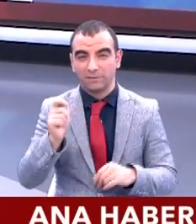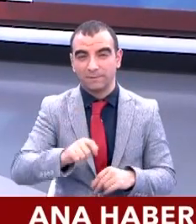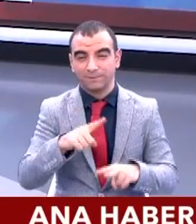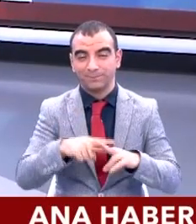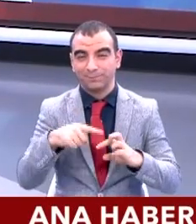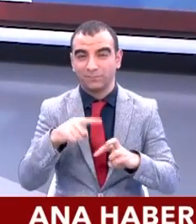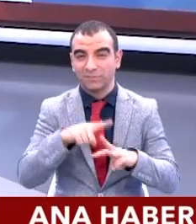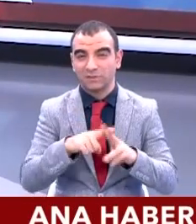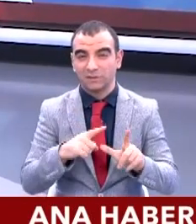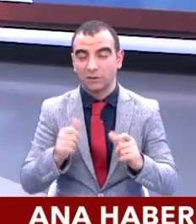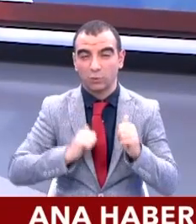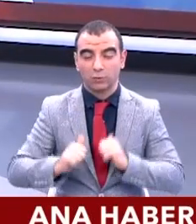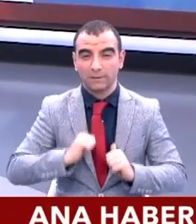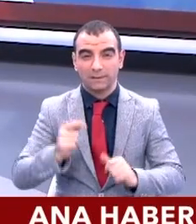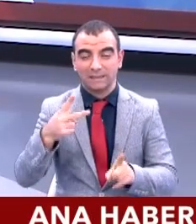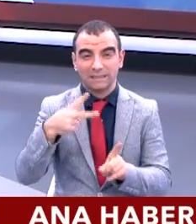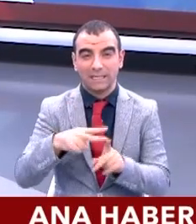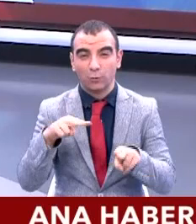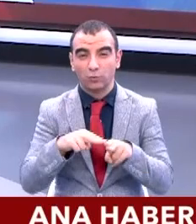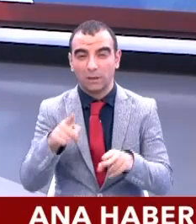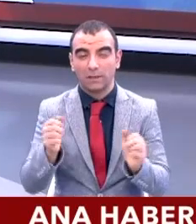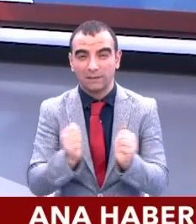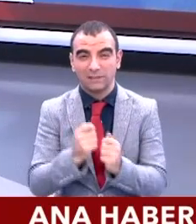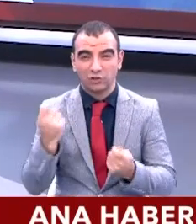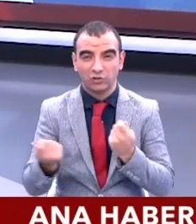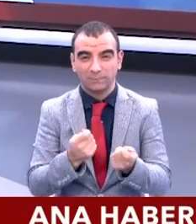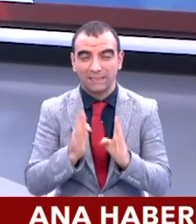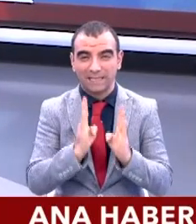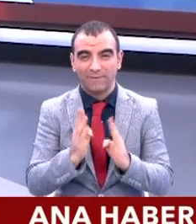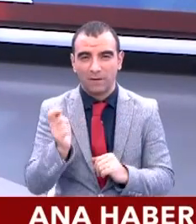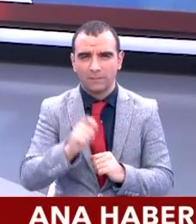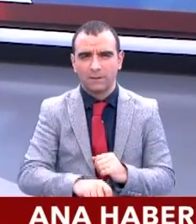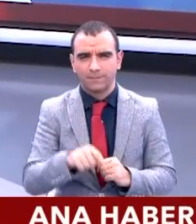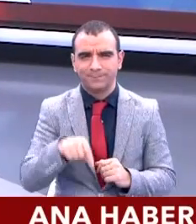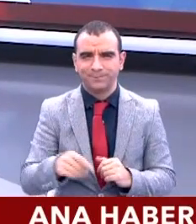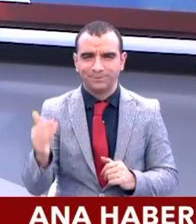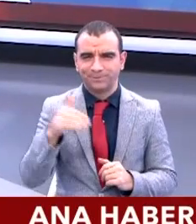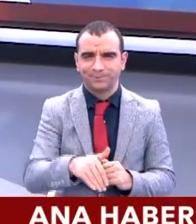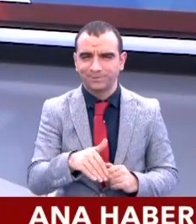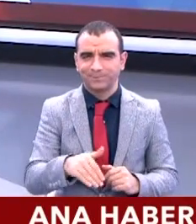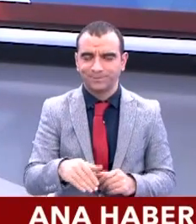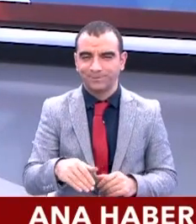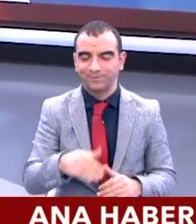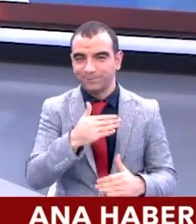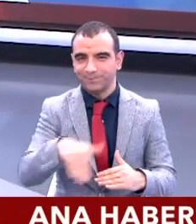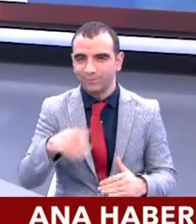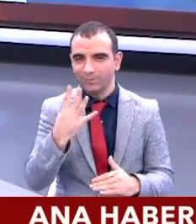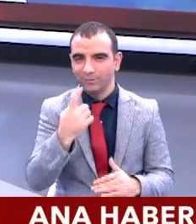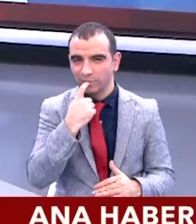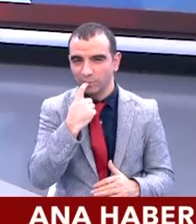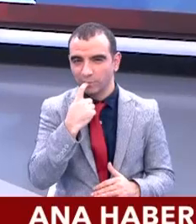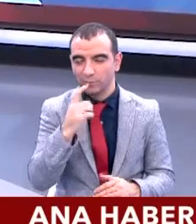Sonra Z kuşağı ile ilgili bu Çalışmalara devam etti ve geldiğimiz aradan geçen 4 yılda